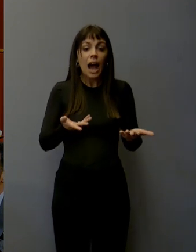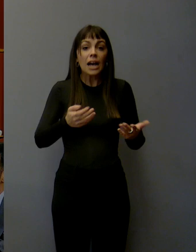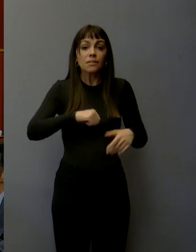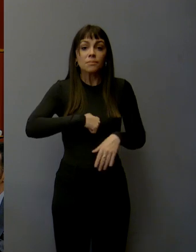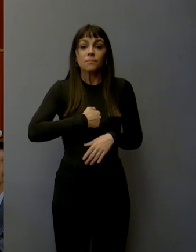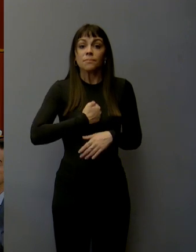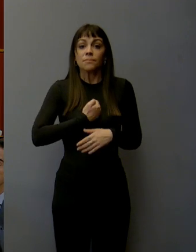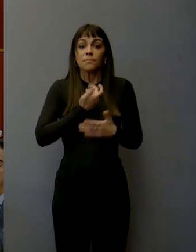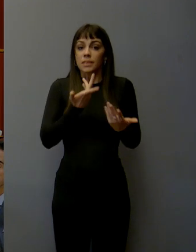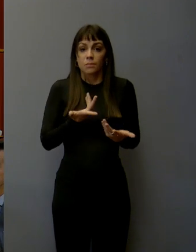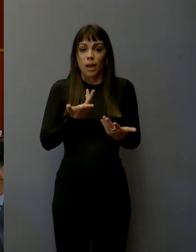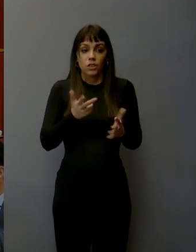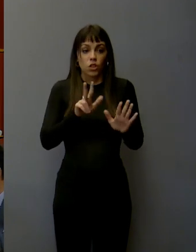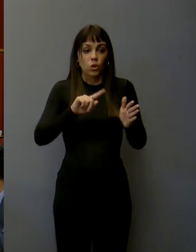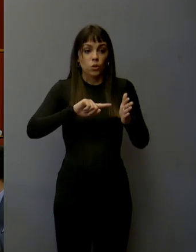vede